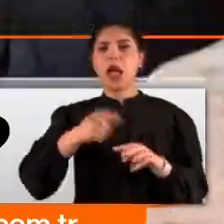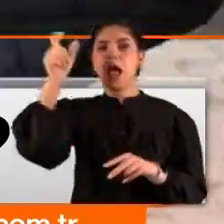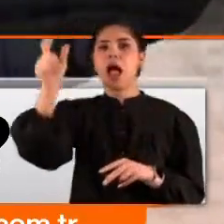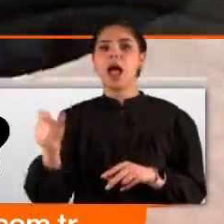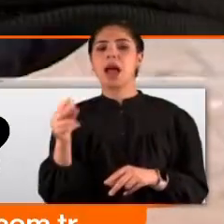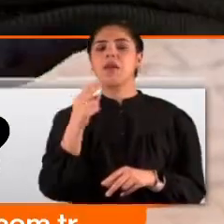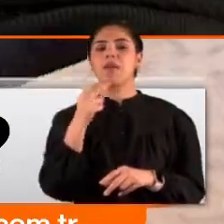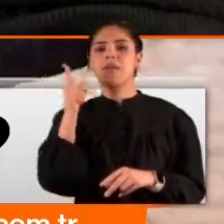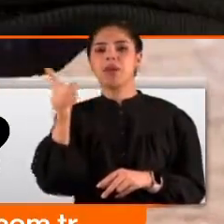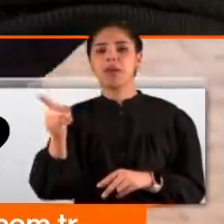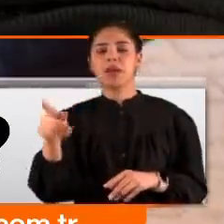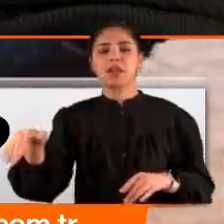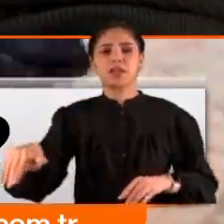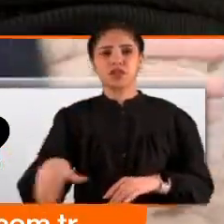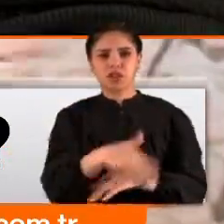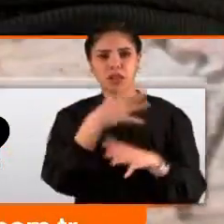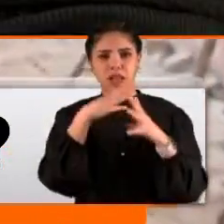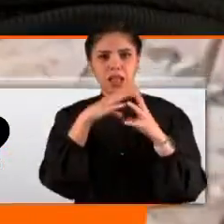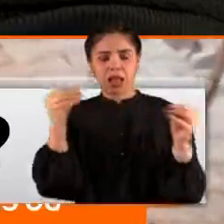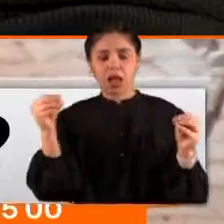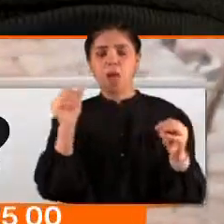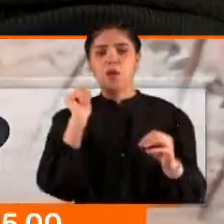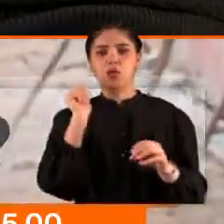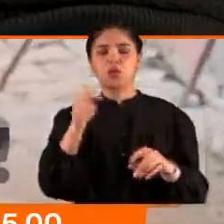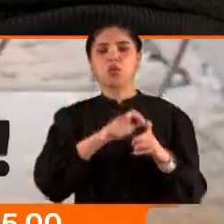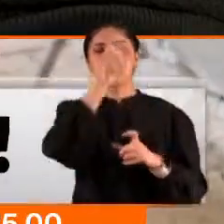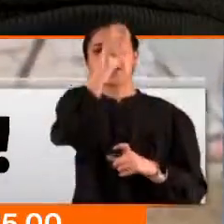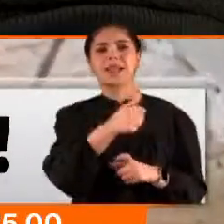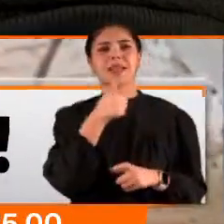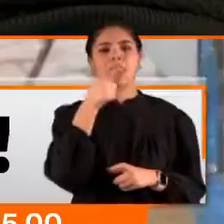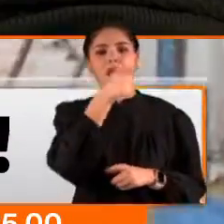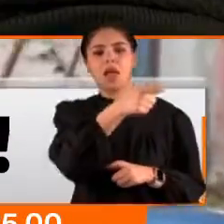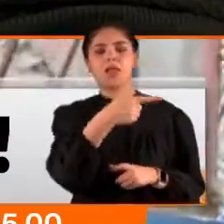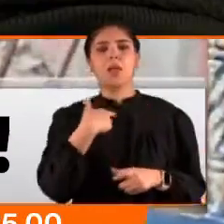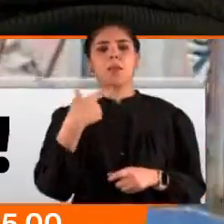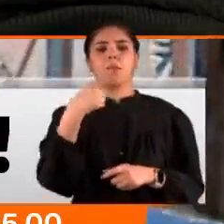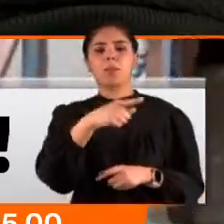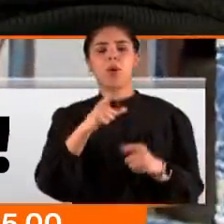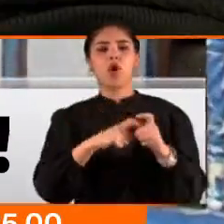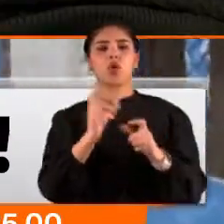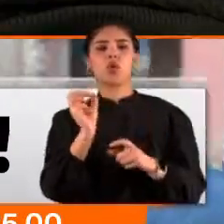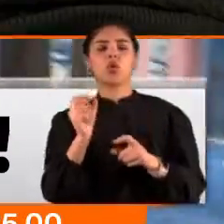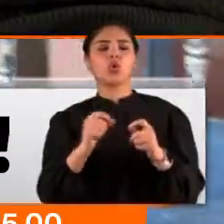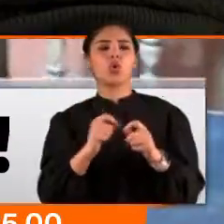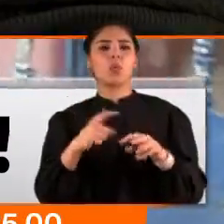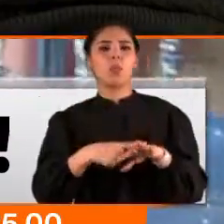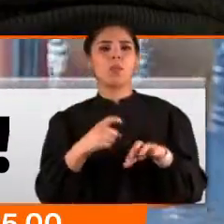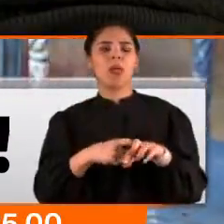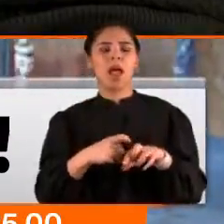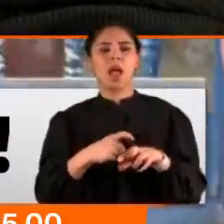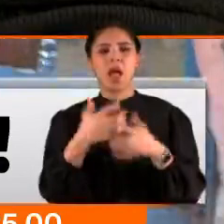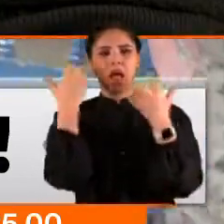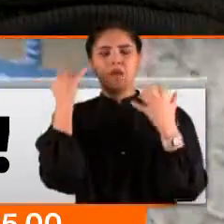Gökçe'nin İşte bu evden çıkıp kaybolduğu gün Sinan pantolonuna Gümrü bulaştığı için yaktığını söylemişti bunu